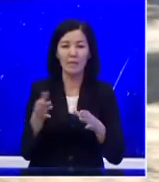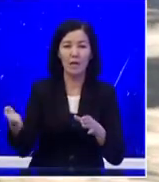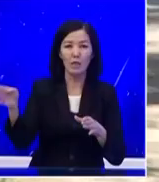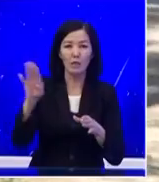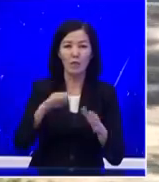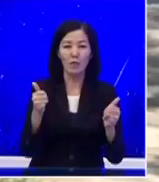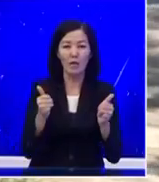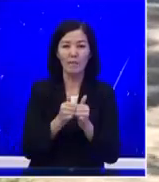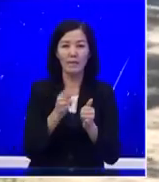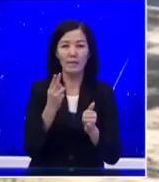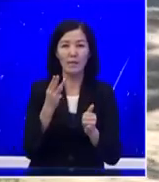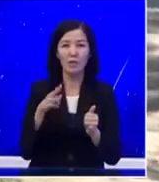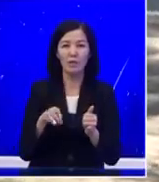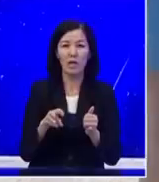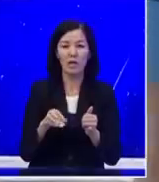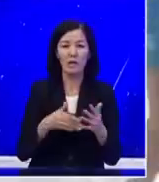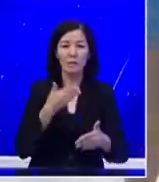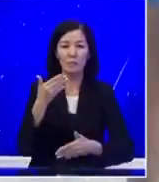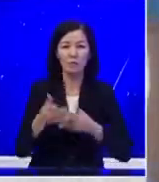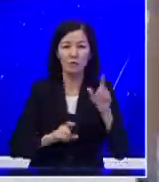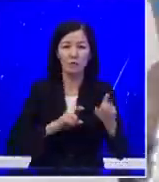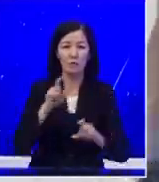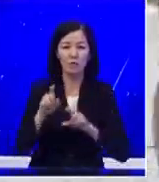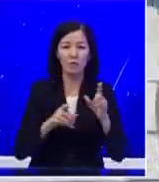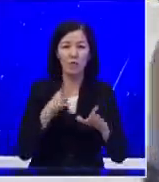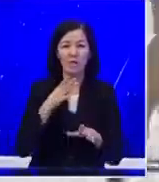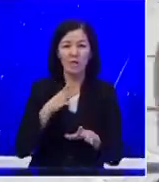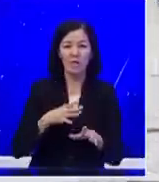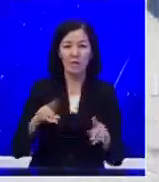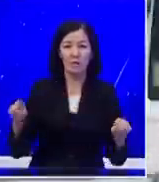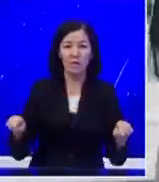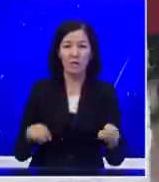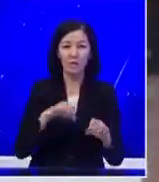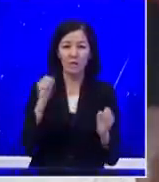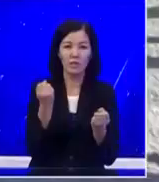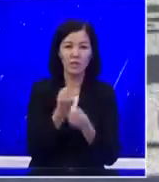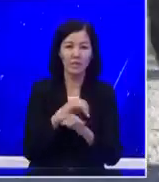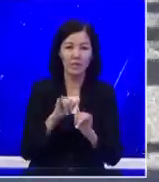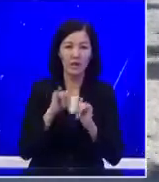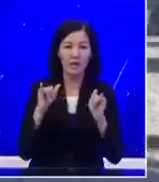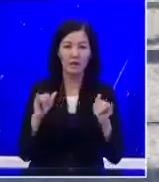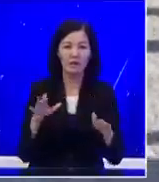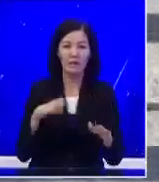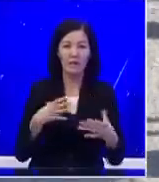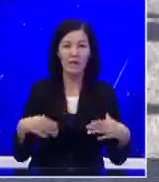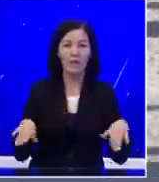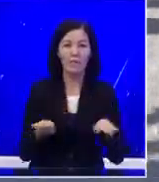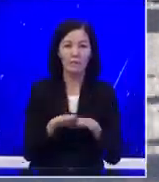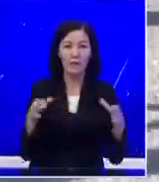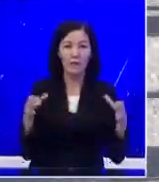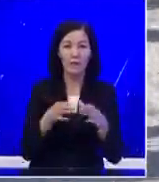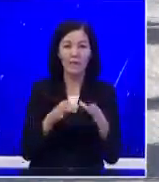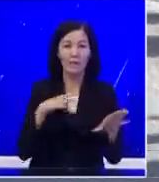шақырым қашықтықты жүгіріп өтеді. Бұл олардың шыдамдылығының қалыптасып, жылдамдығының артуына көмектеседі. Мұндай командалық оқу